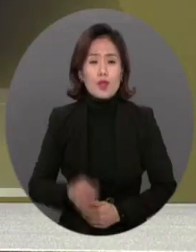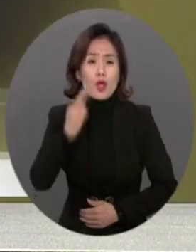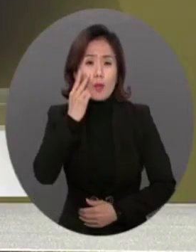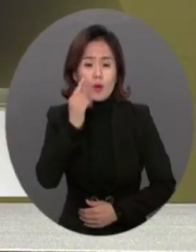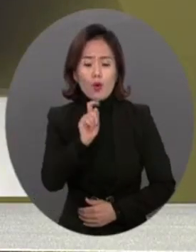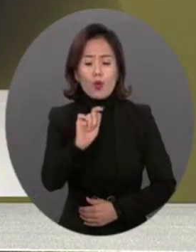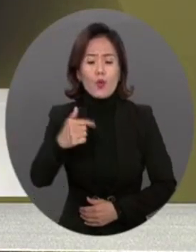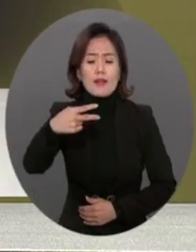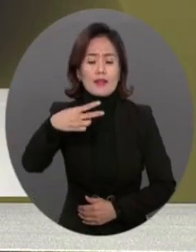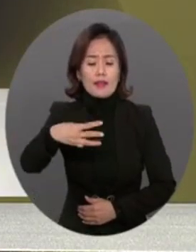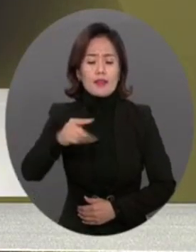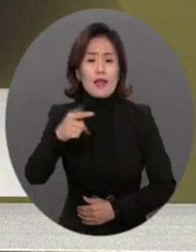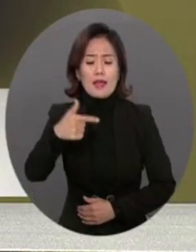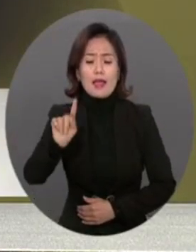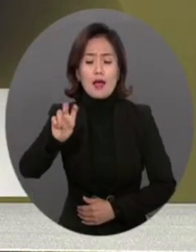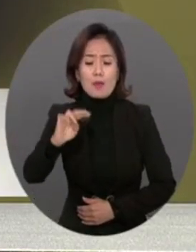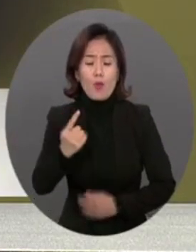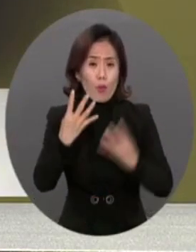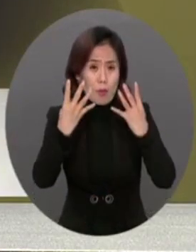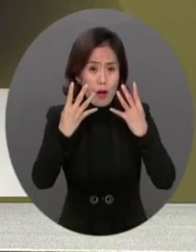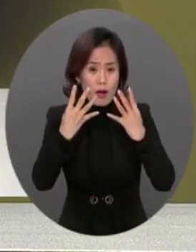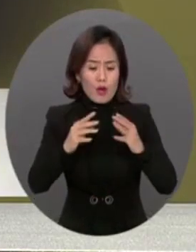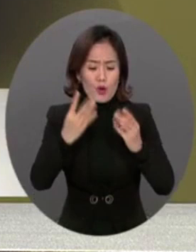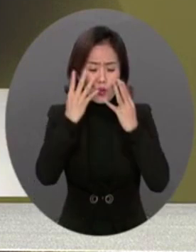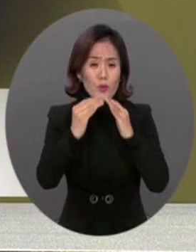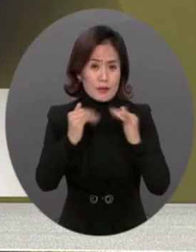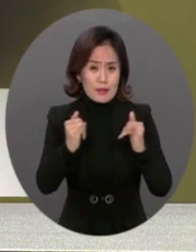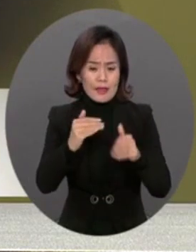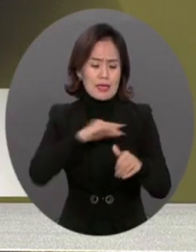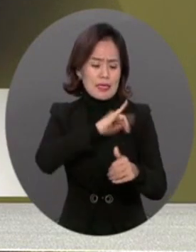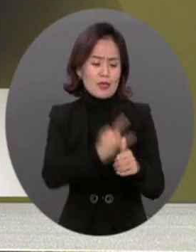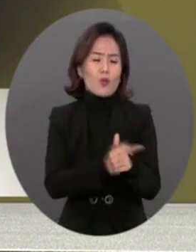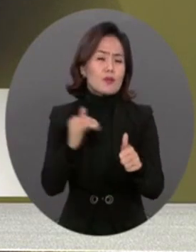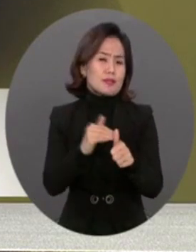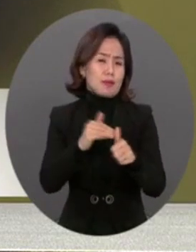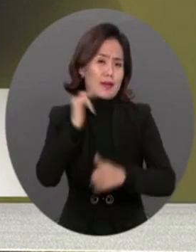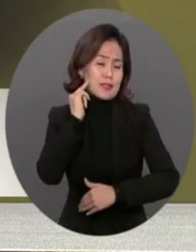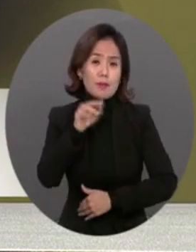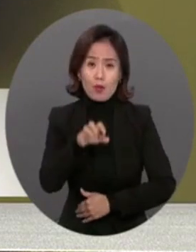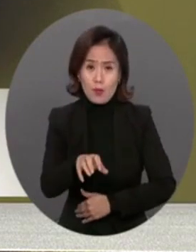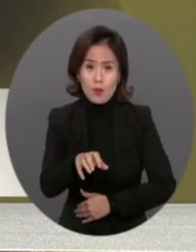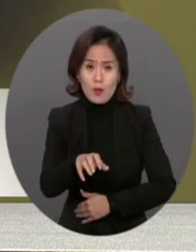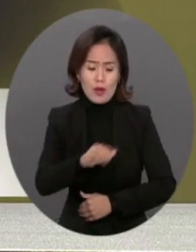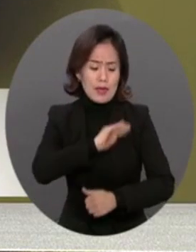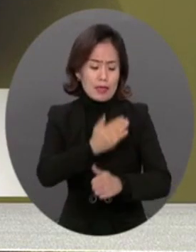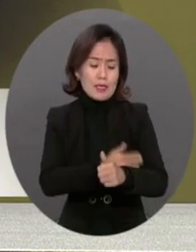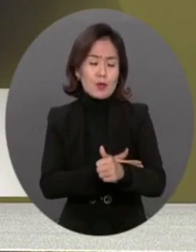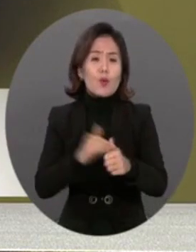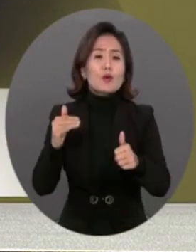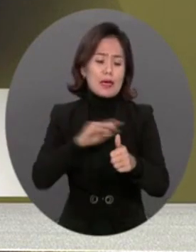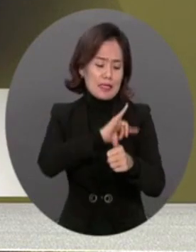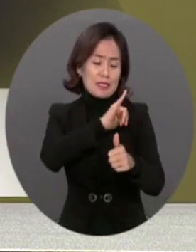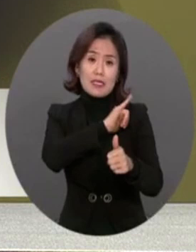미국 관타나모 수용소는 수감자에 대한 인권 침해 논란이 끊임없이 제기되고 있는 곳인데요. 이곳의 인권 침해를